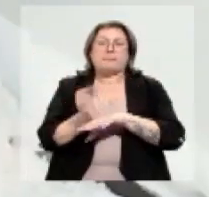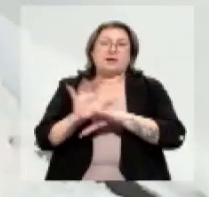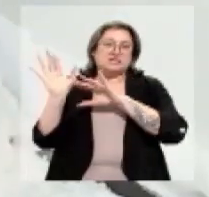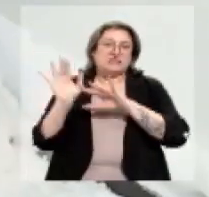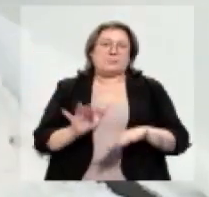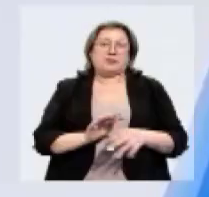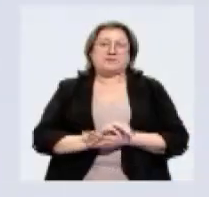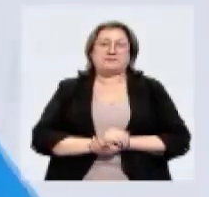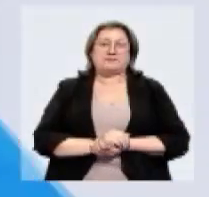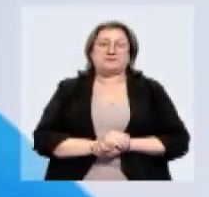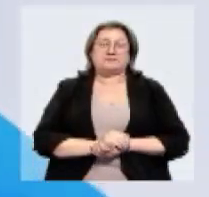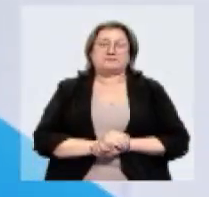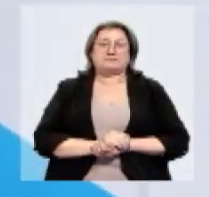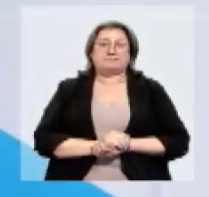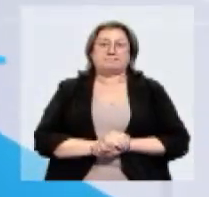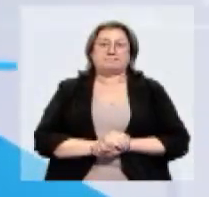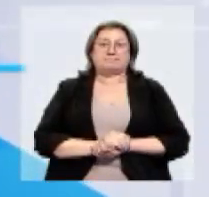снегопадов.